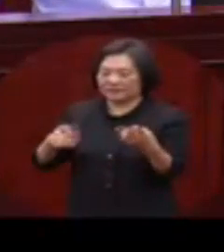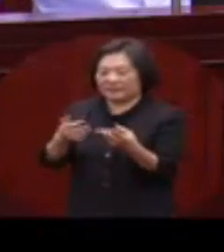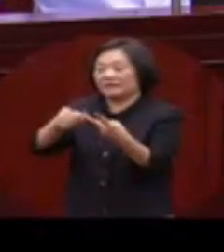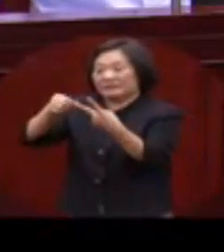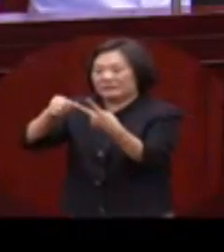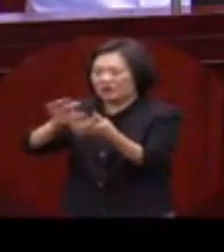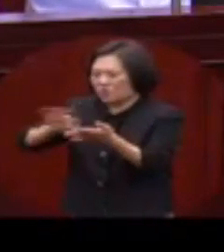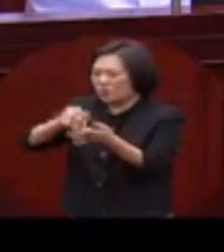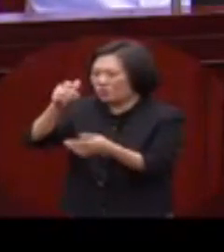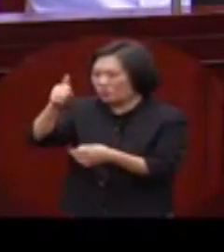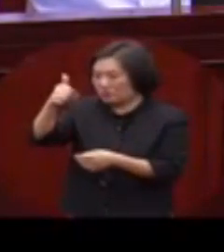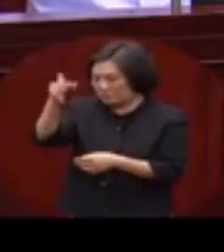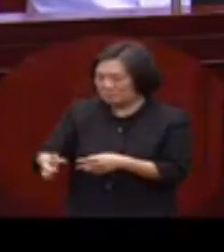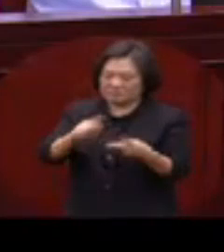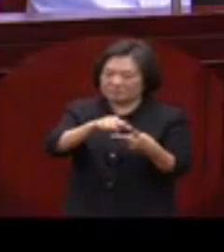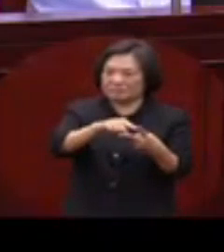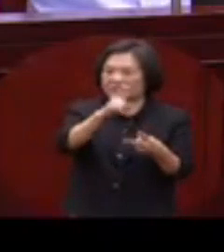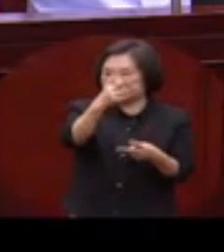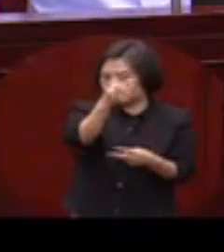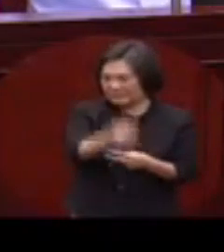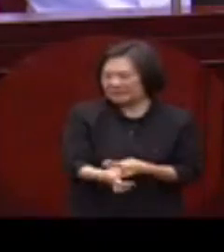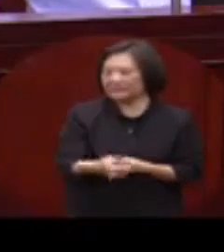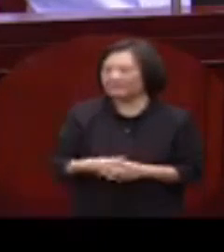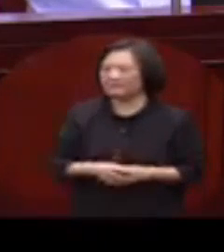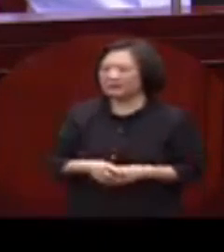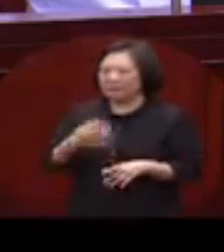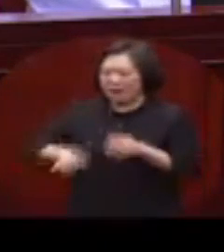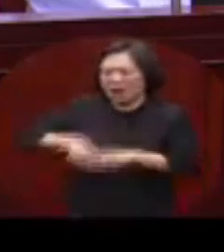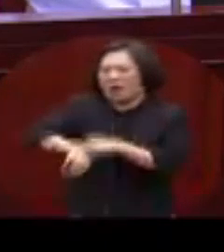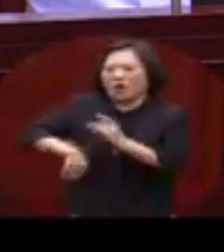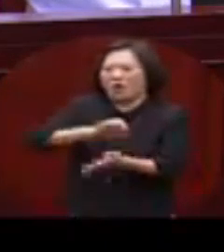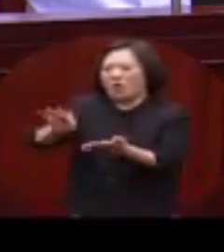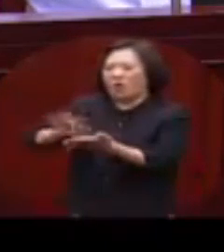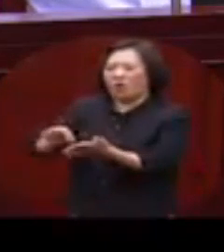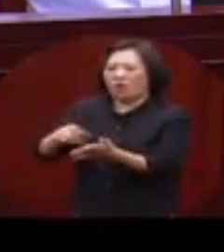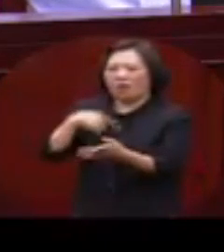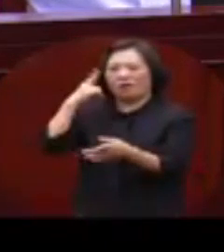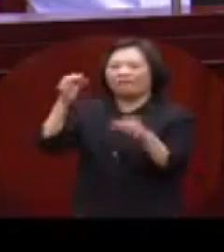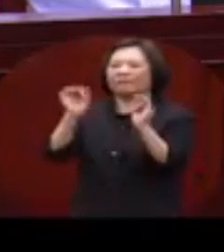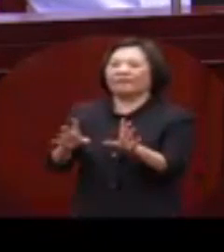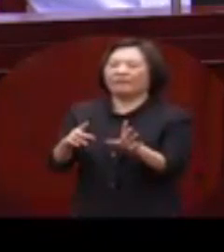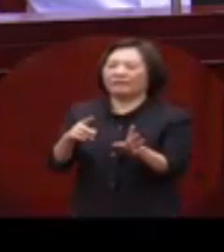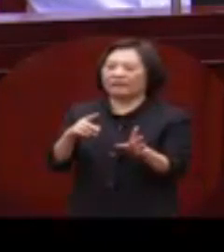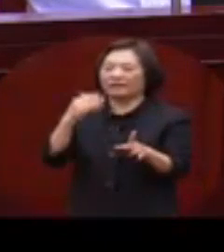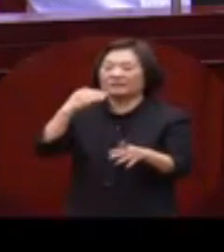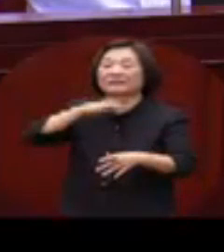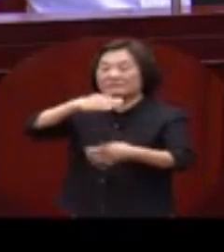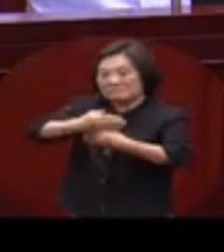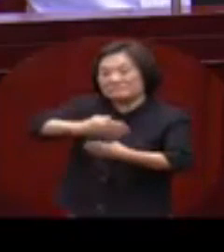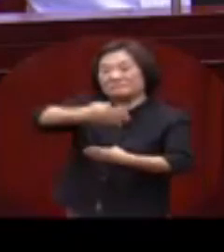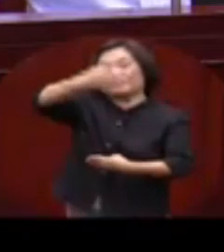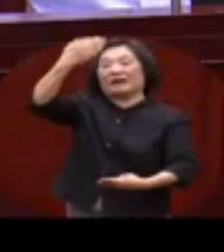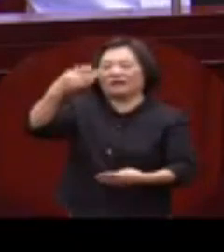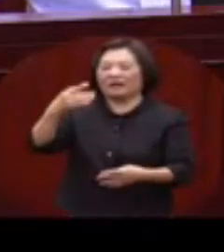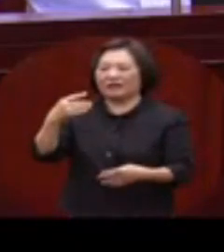概花55亿了，大龙市场13亿。我是不希望说几十亿花下去，在开幕那一天你知道把过去那些旧习